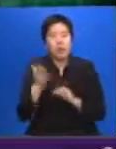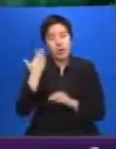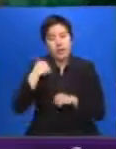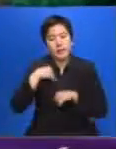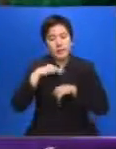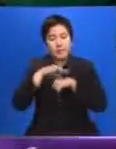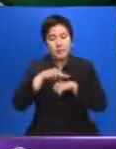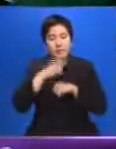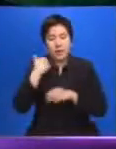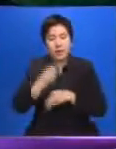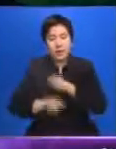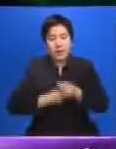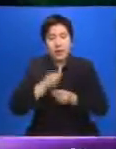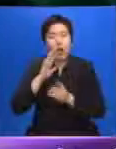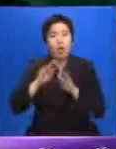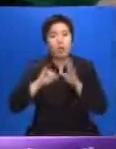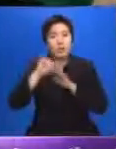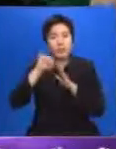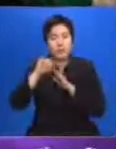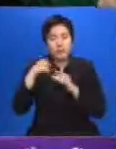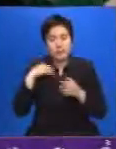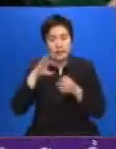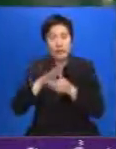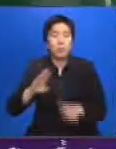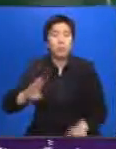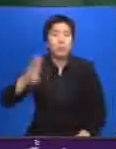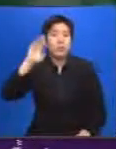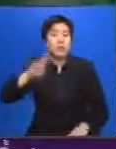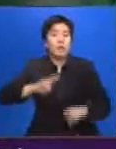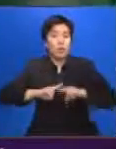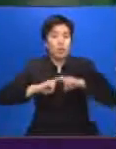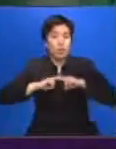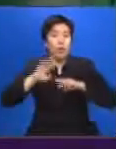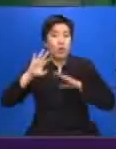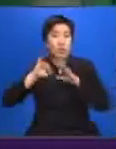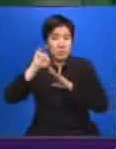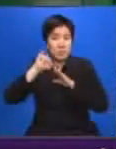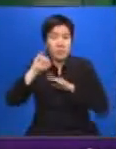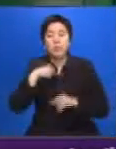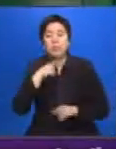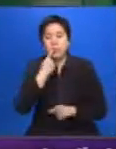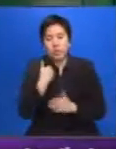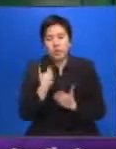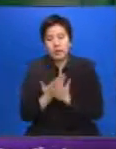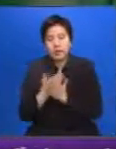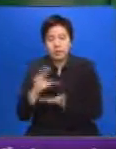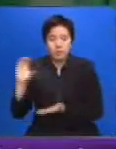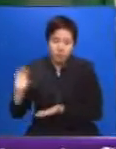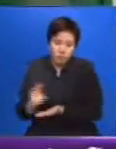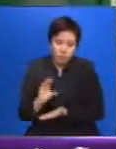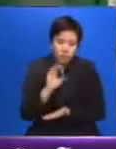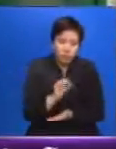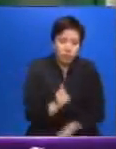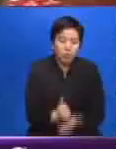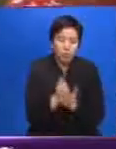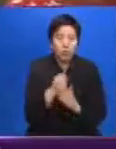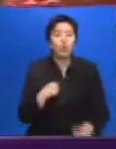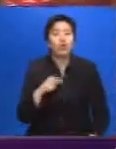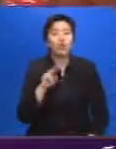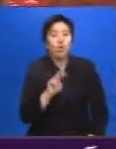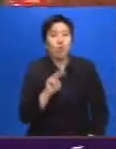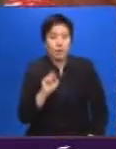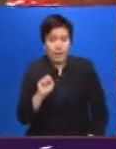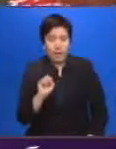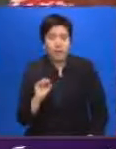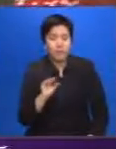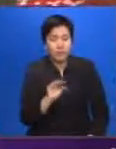ธานหอการค้าจังหวัดเชียงใหม่หนึ่งในภาคเอกชนของจังหวัดเชียงใหม่ระบุว่าได้นำเงินมาช่วยเหลือชาวนา 200,000 บาทและ